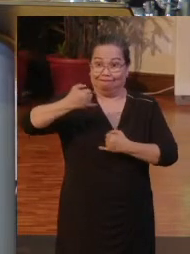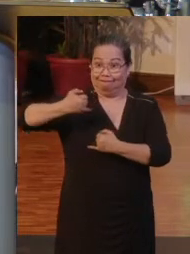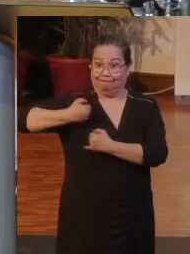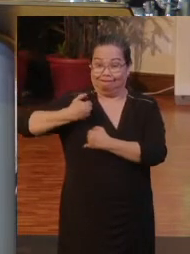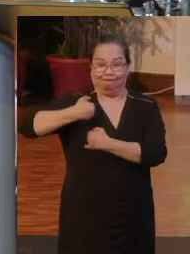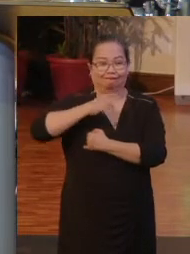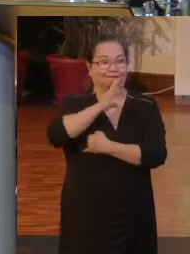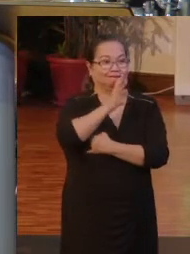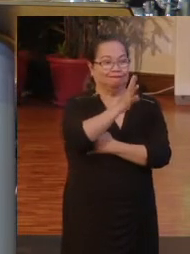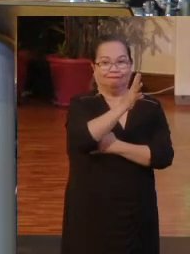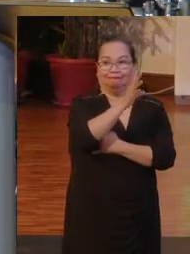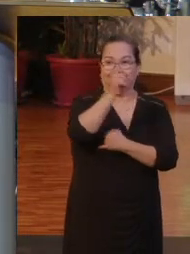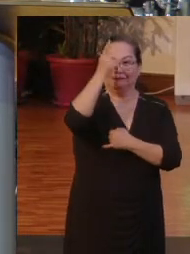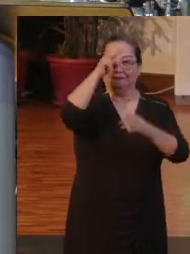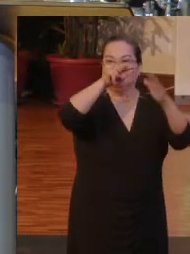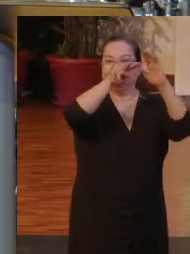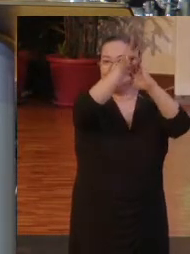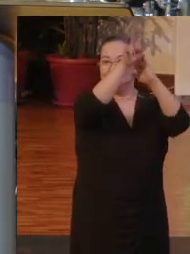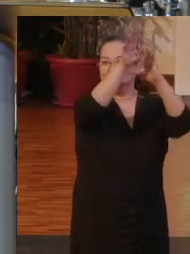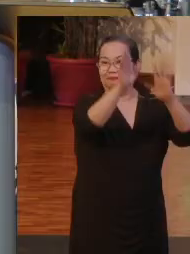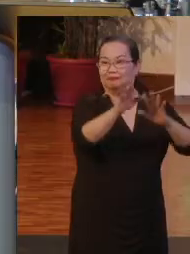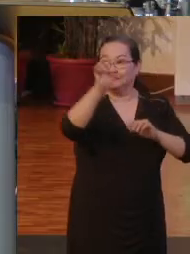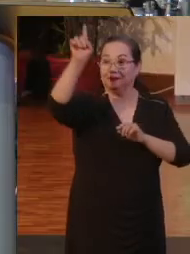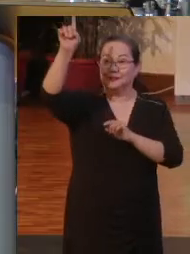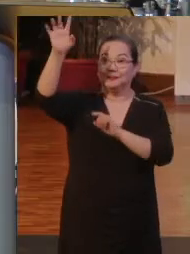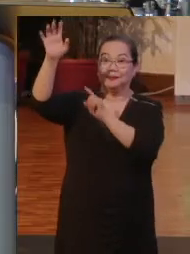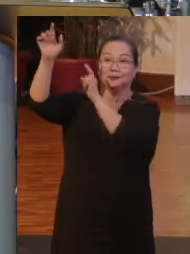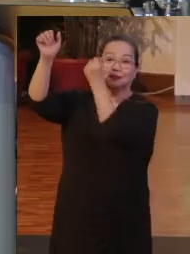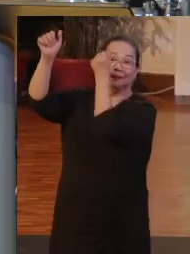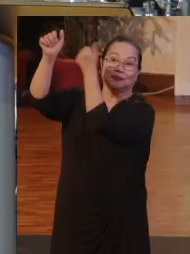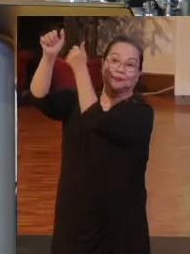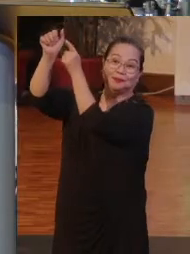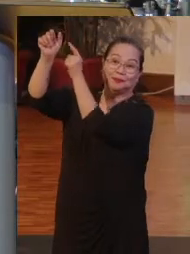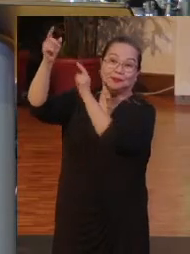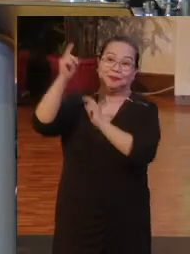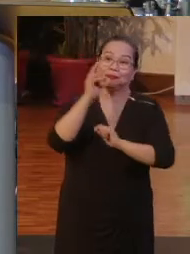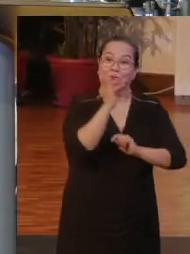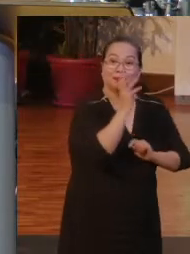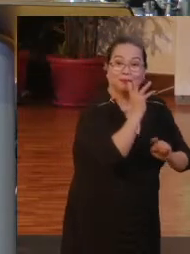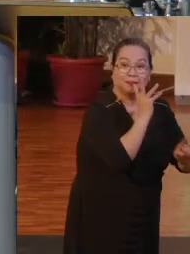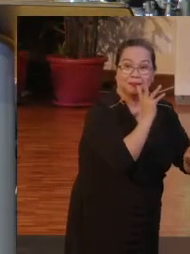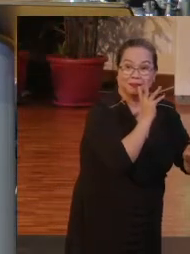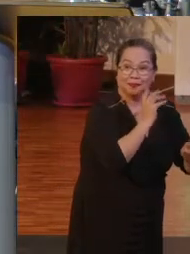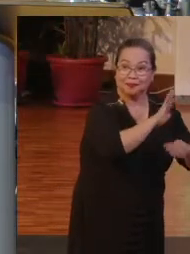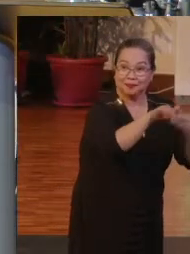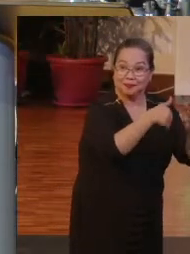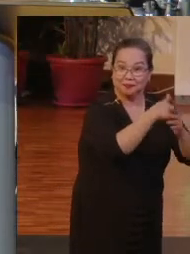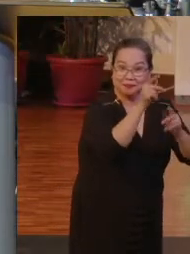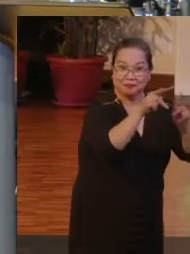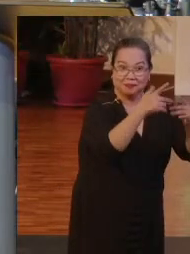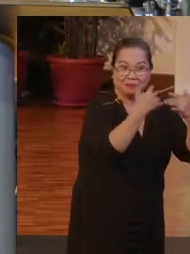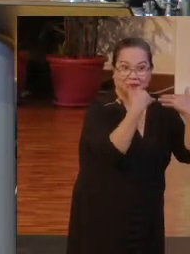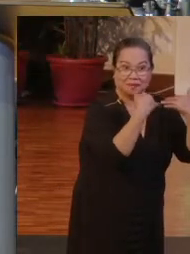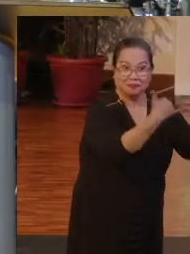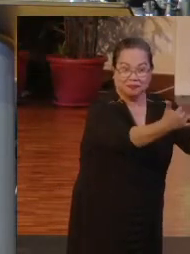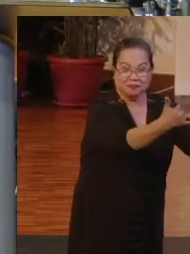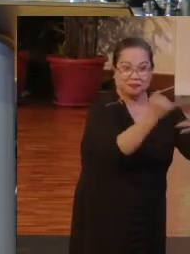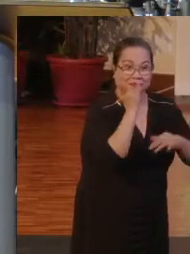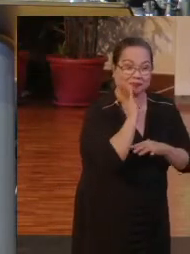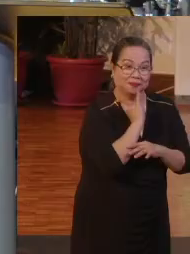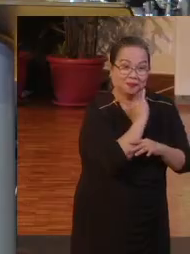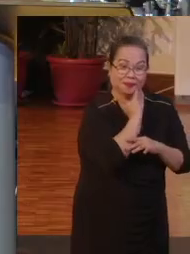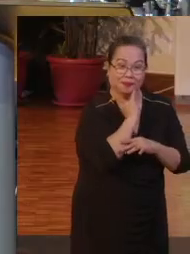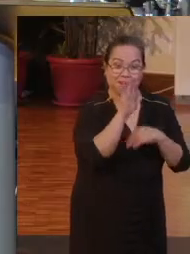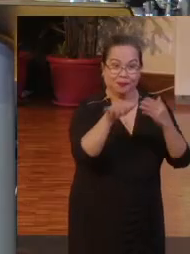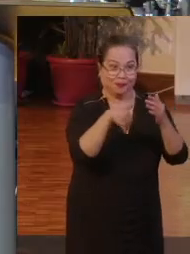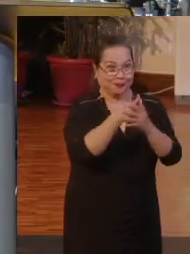propeta ng ating Diyos. At ang Diyos mismo ang nangusap sa bayang Israel. Yung